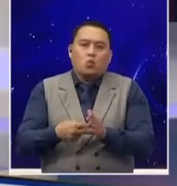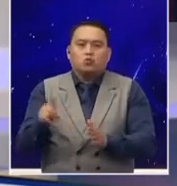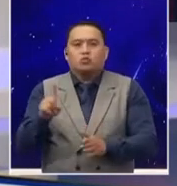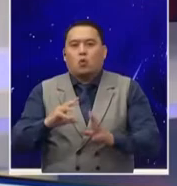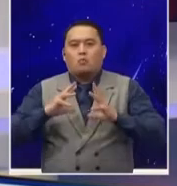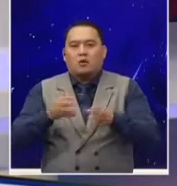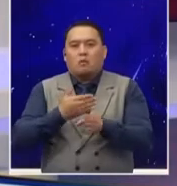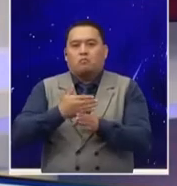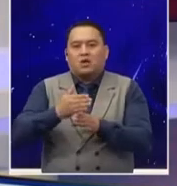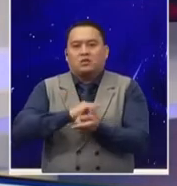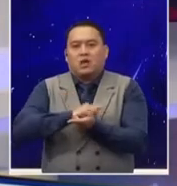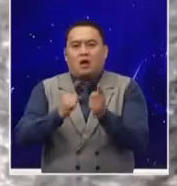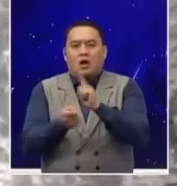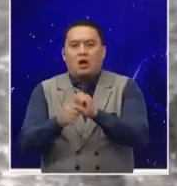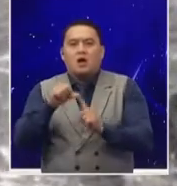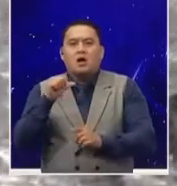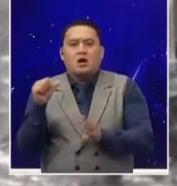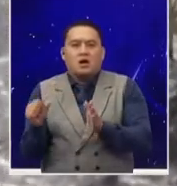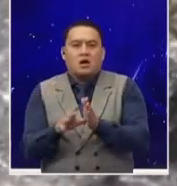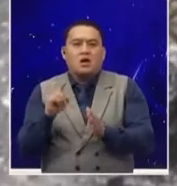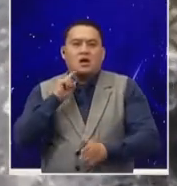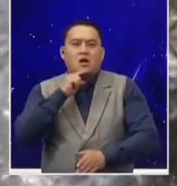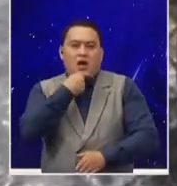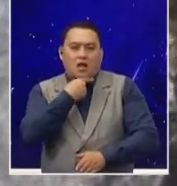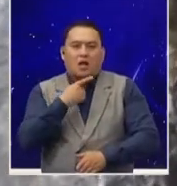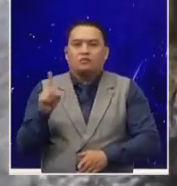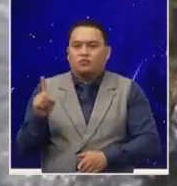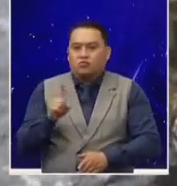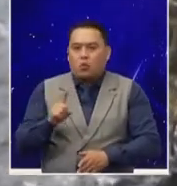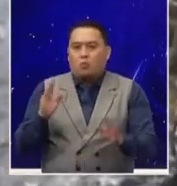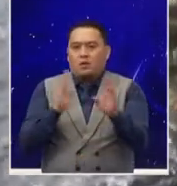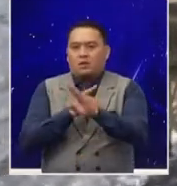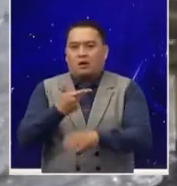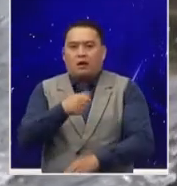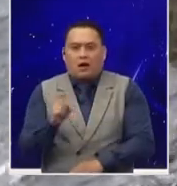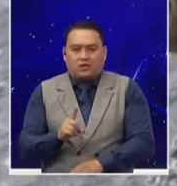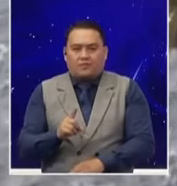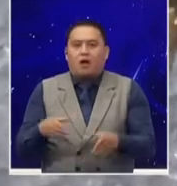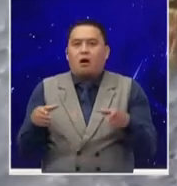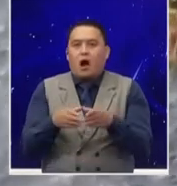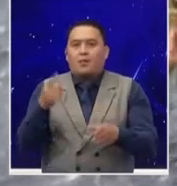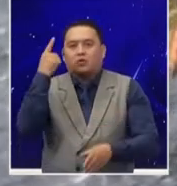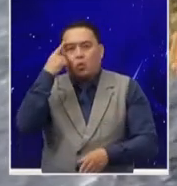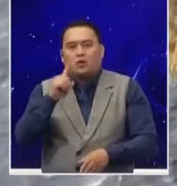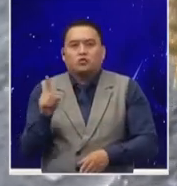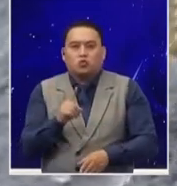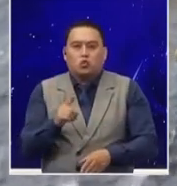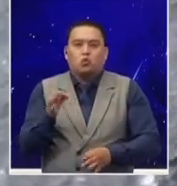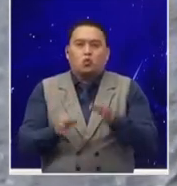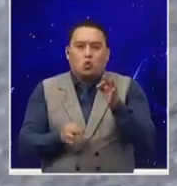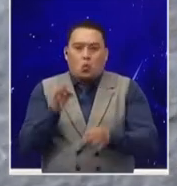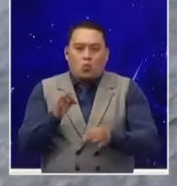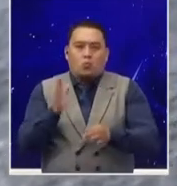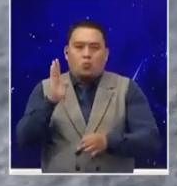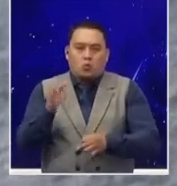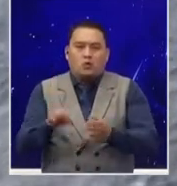мир постепенно перейдет на более экологичные энергоносители, в частности природный газ. В компании считают, что этот вид топлива